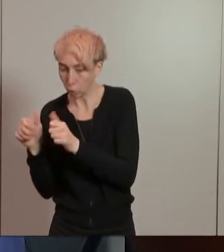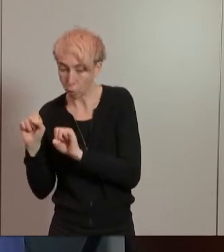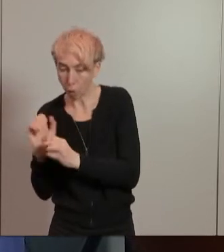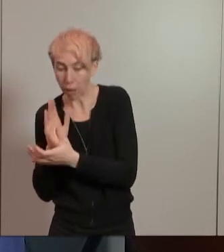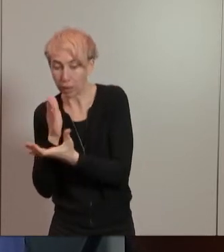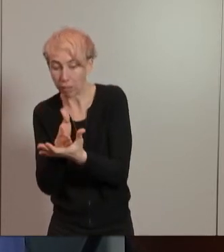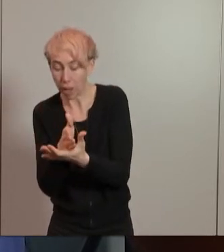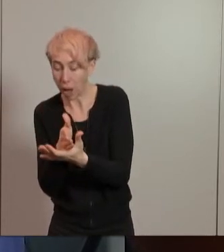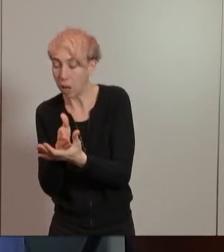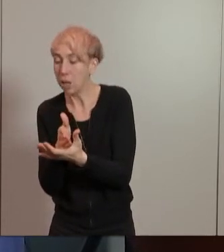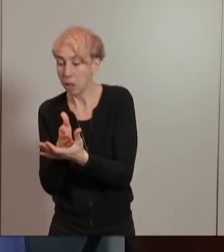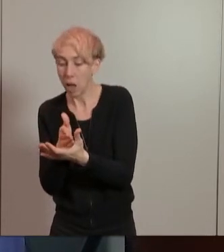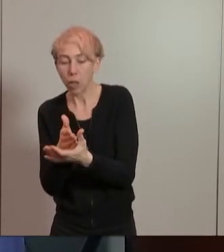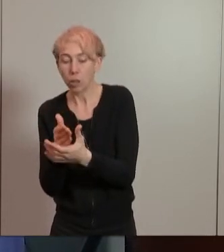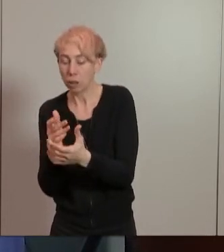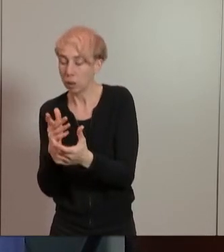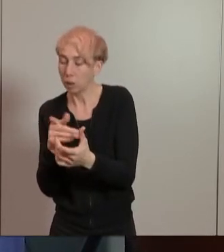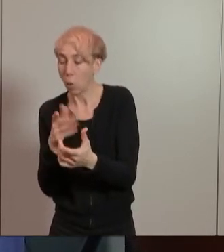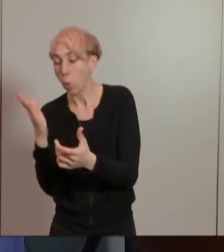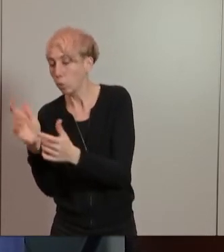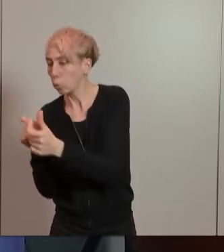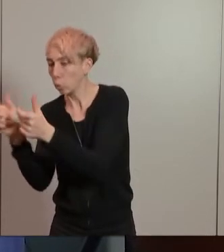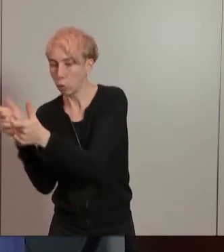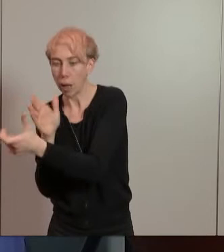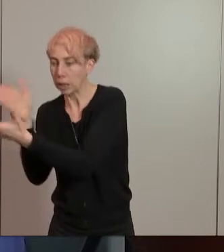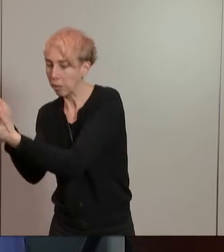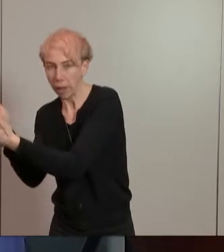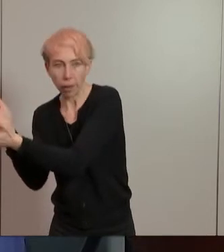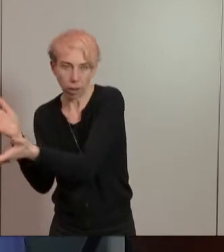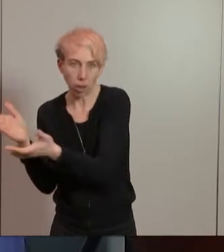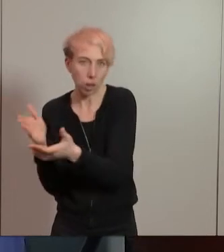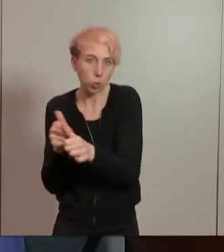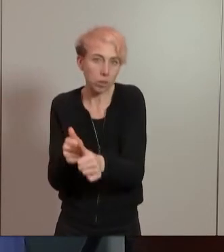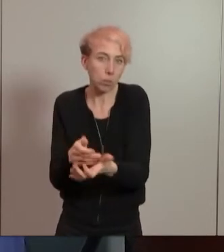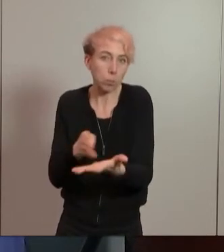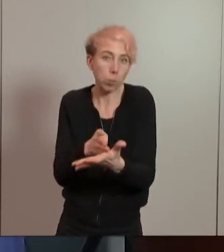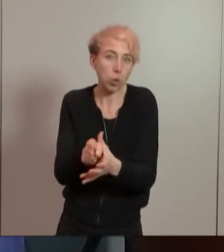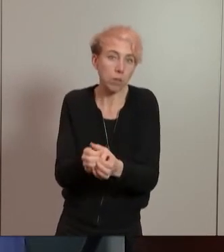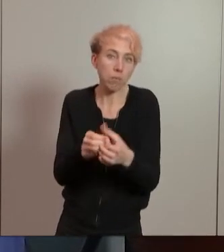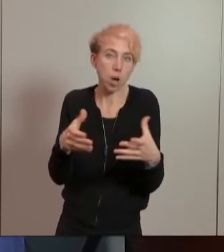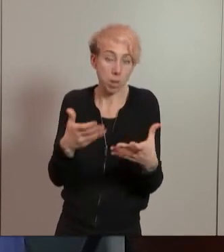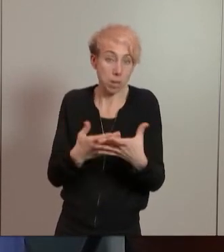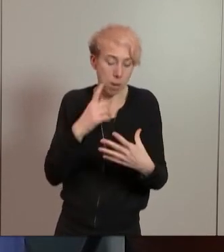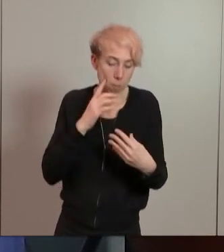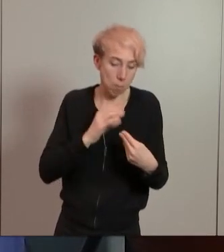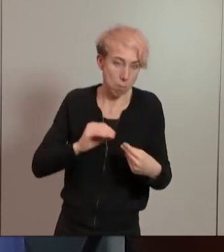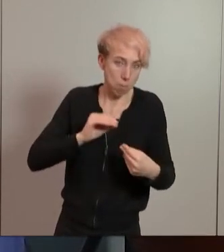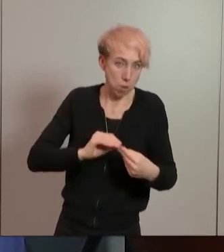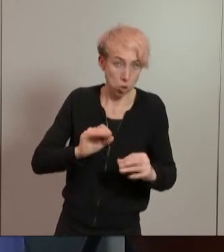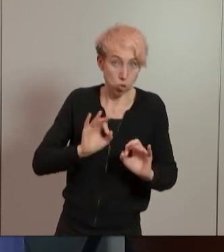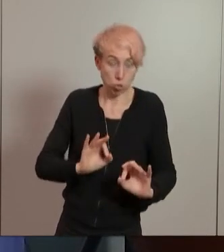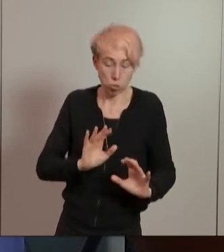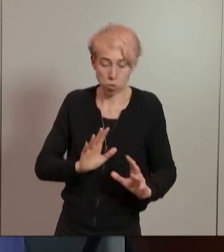sur une autre en complémentarité par rapport à des projets qui seraient développés. Ça se questionne et ça se pose